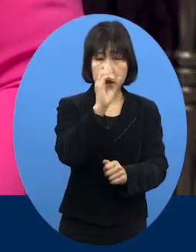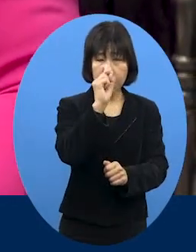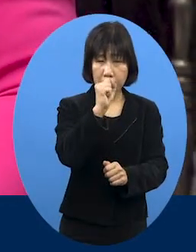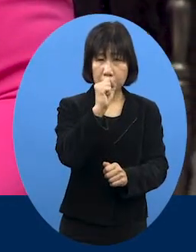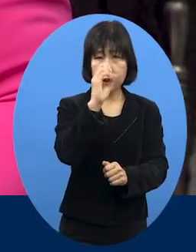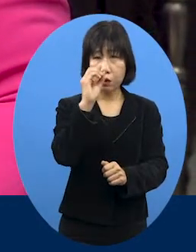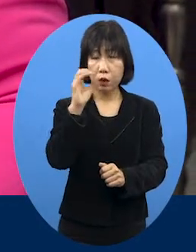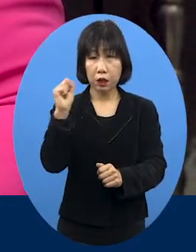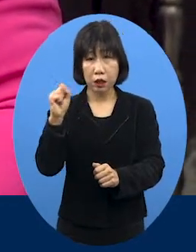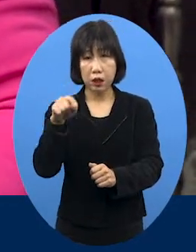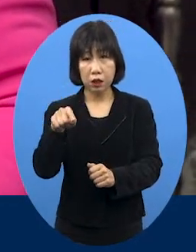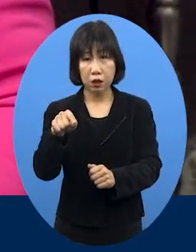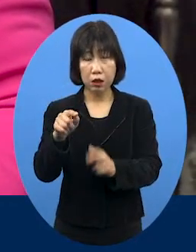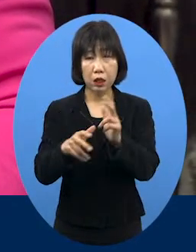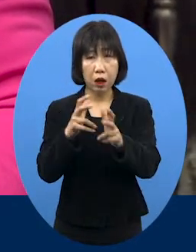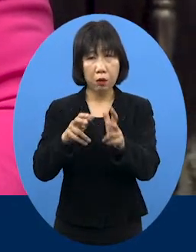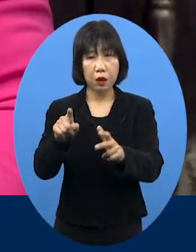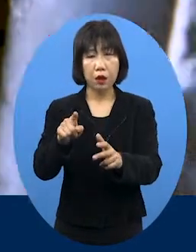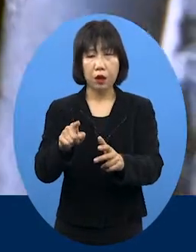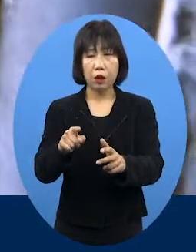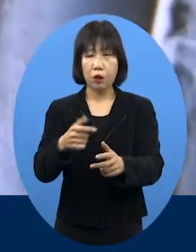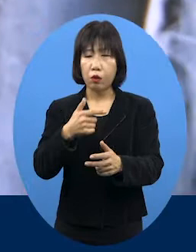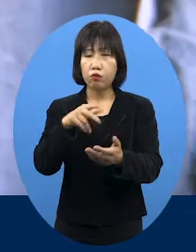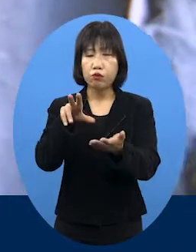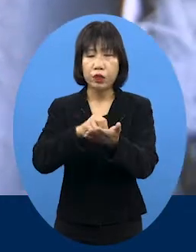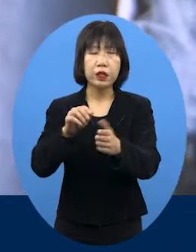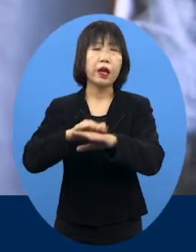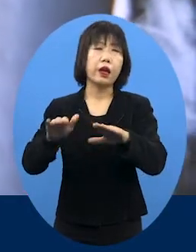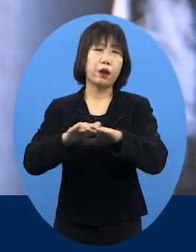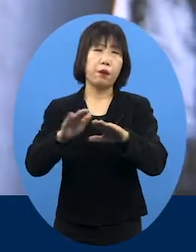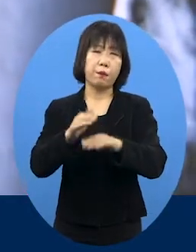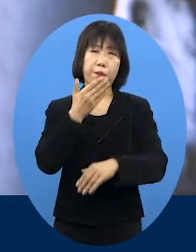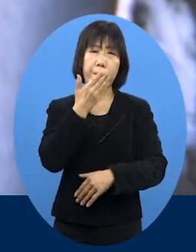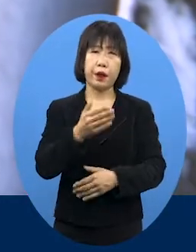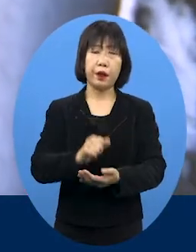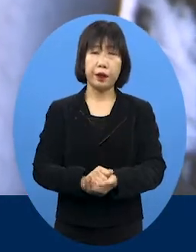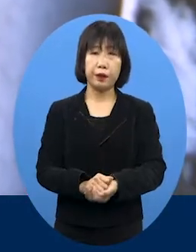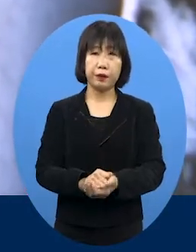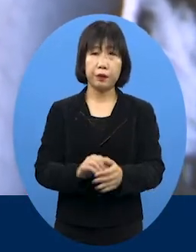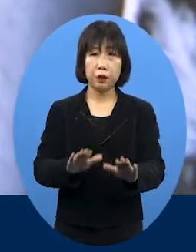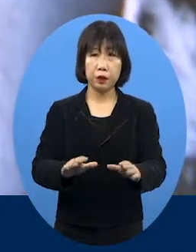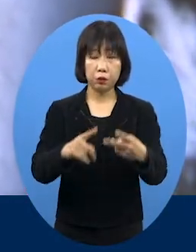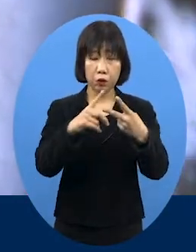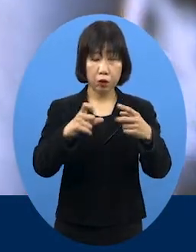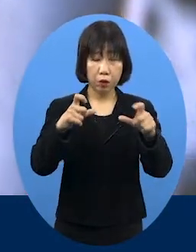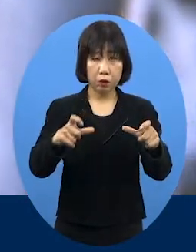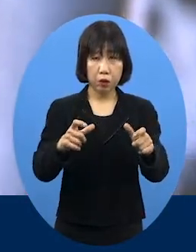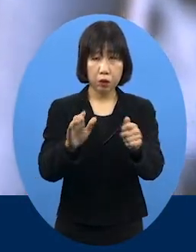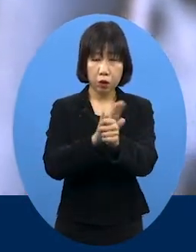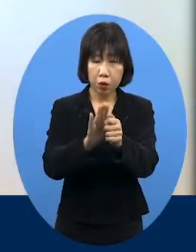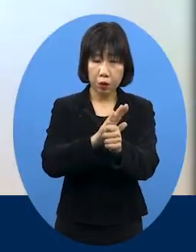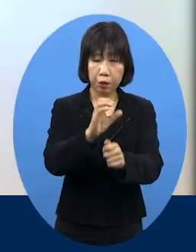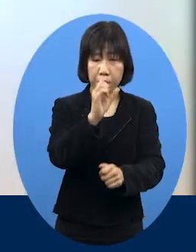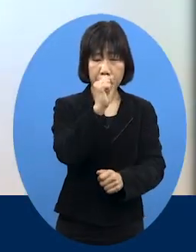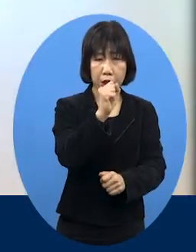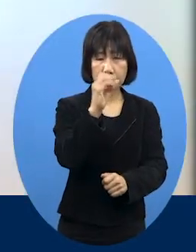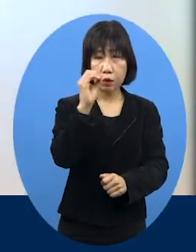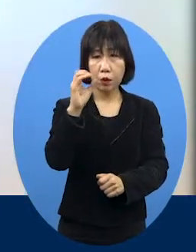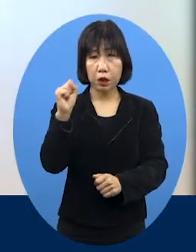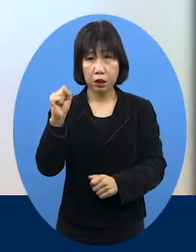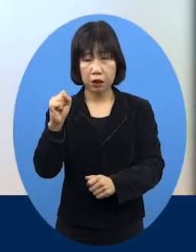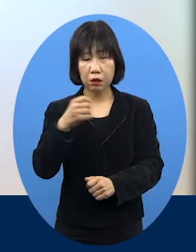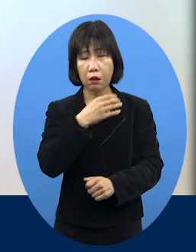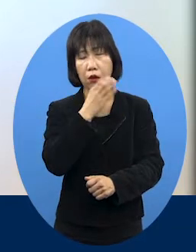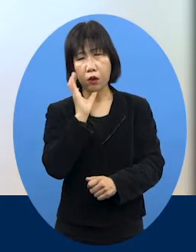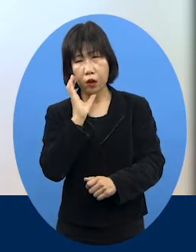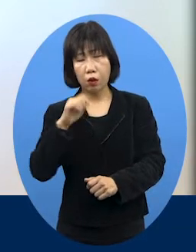예방 과 크론 알고 복지 공백 매우 메 많은 도움이 되고 있습니다 동대문구 돌봄의 쏠수 센터 는 고령화와